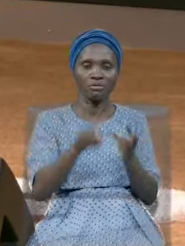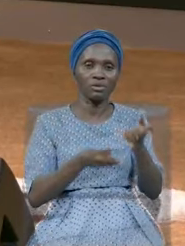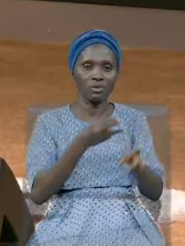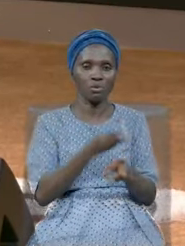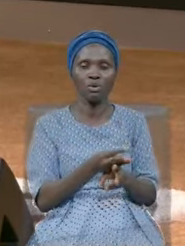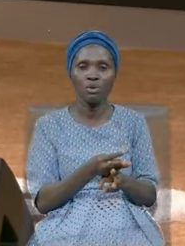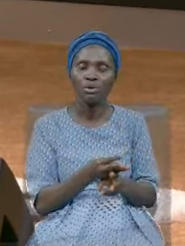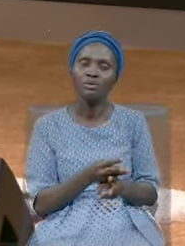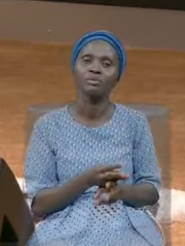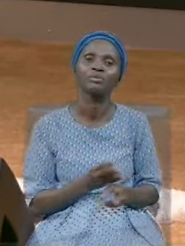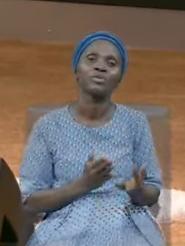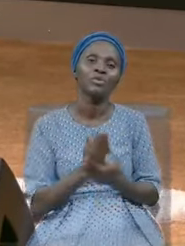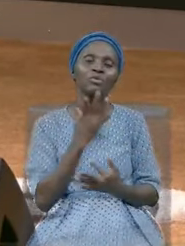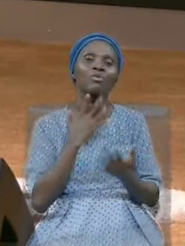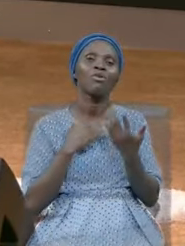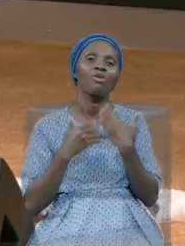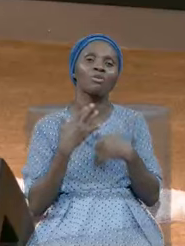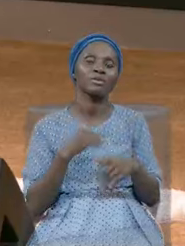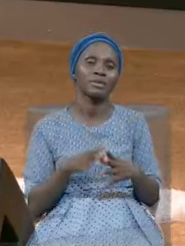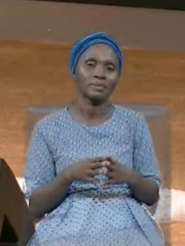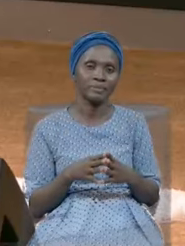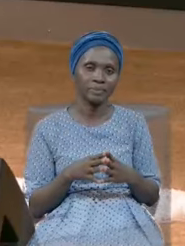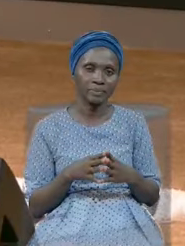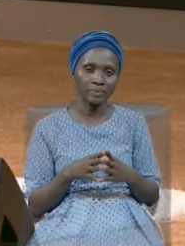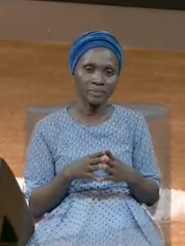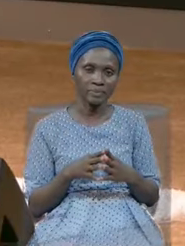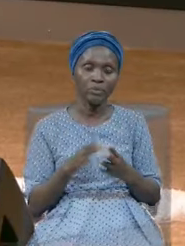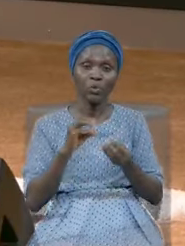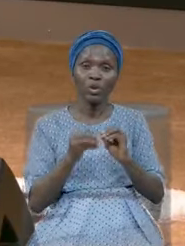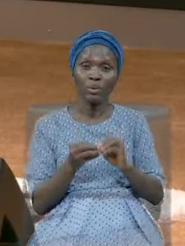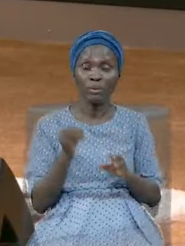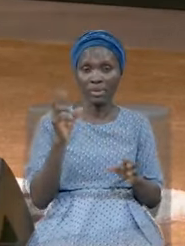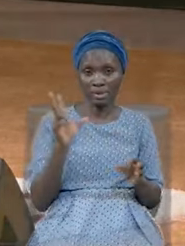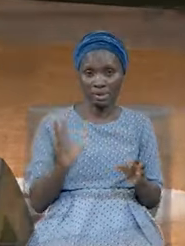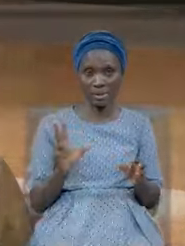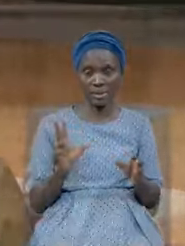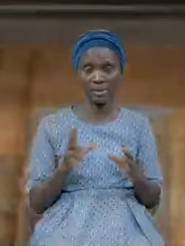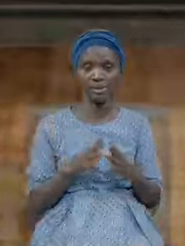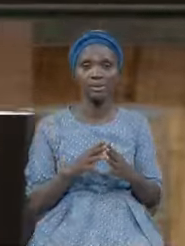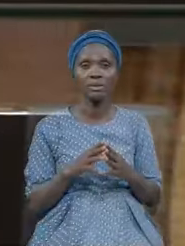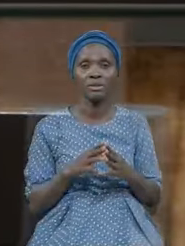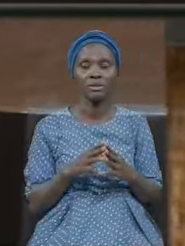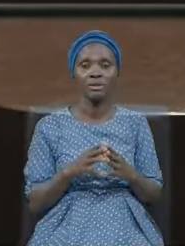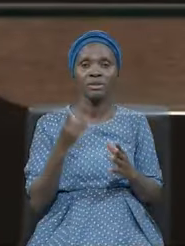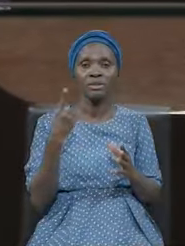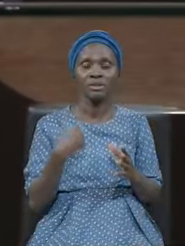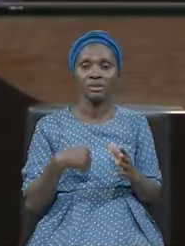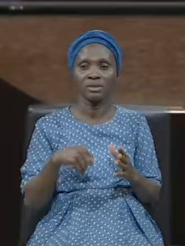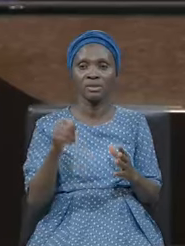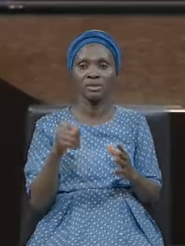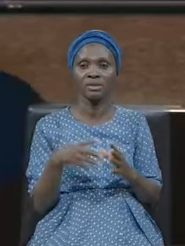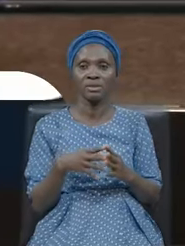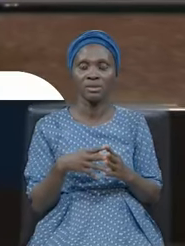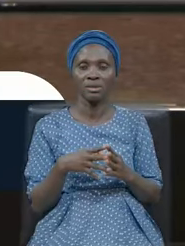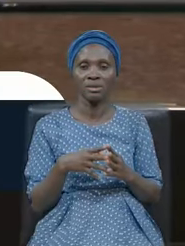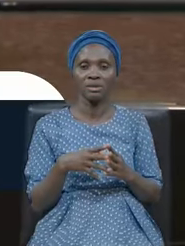corruption la qui existe dans le monde par la convoitise nous allons la 3è partie c'est